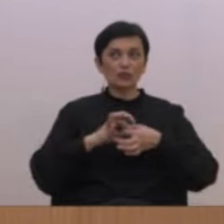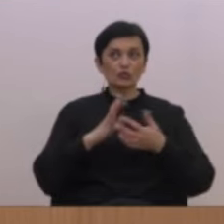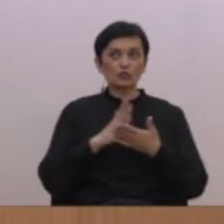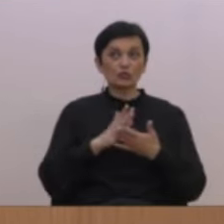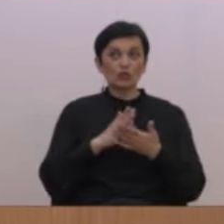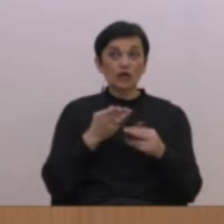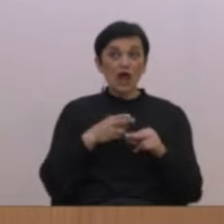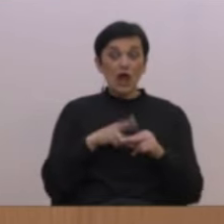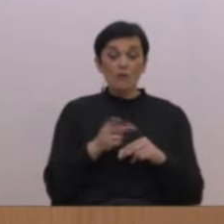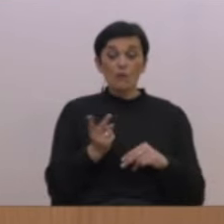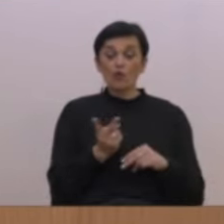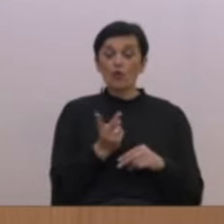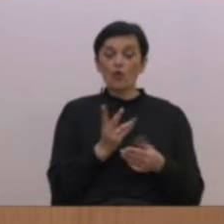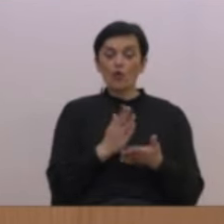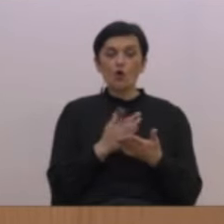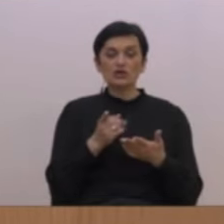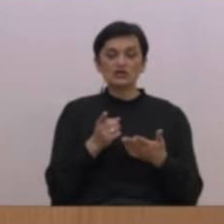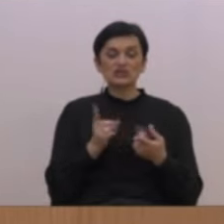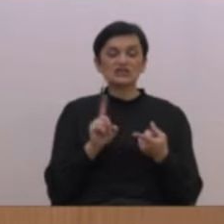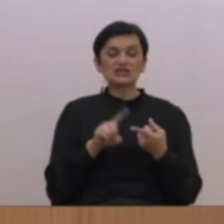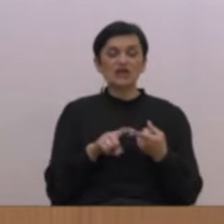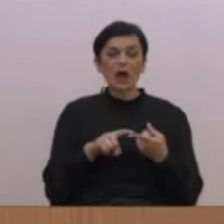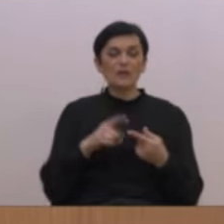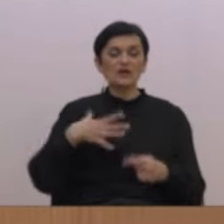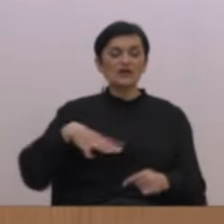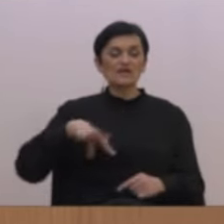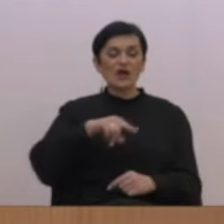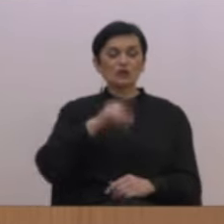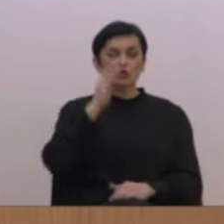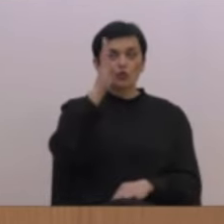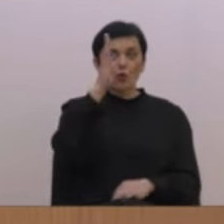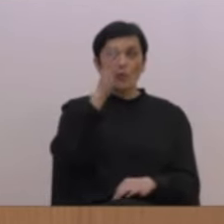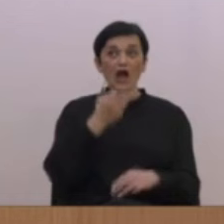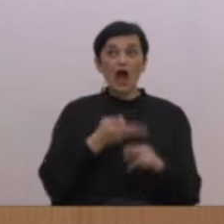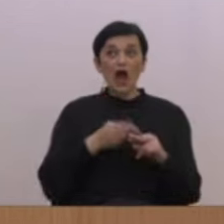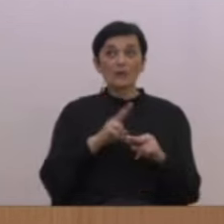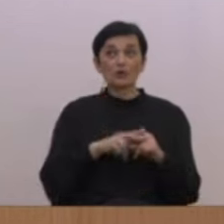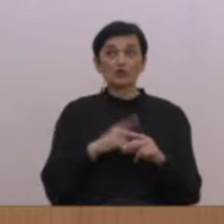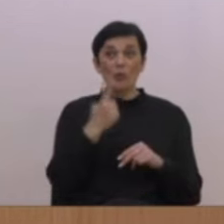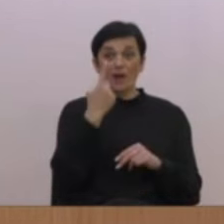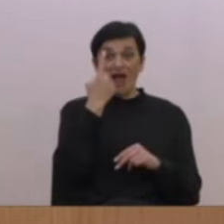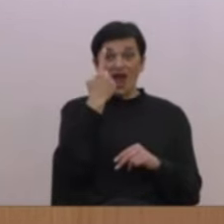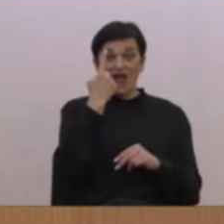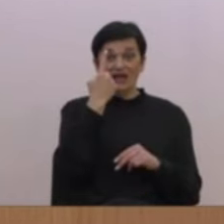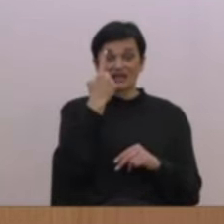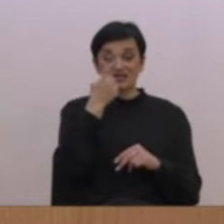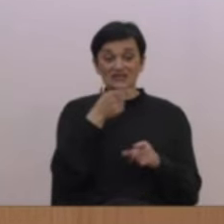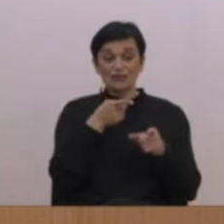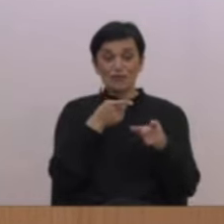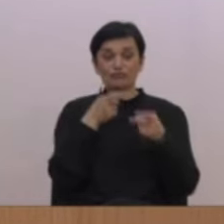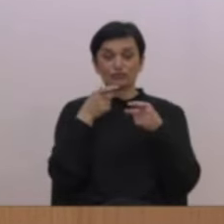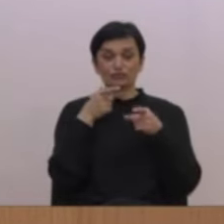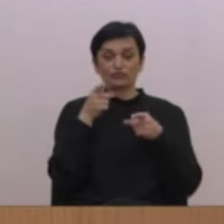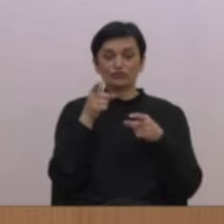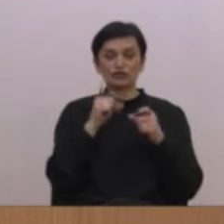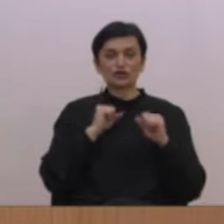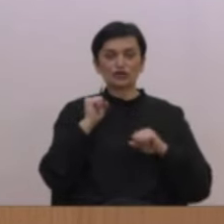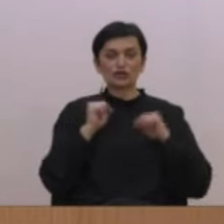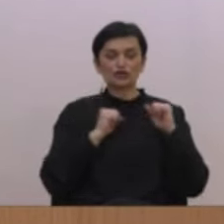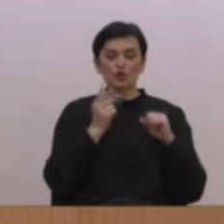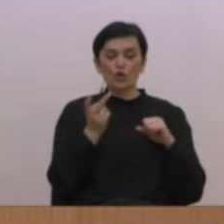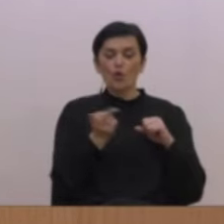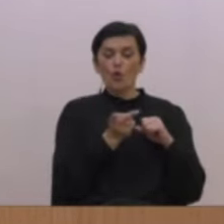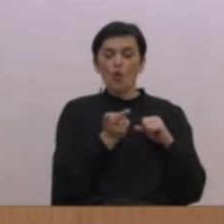da am orze aris damokidebuli am kveqnis momavali. Amitom am erti gasrolit tkuen stilobt rom Orive